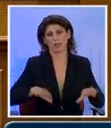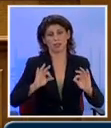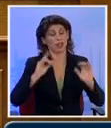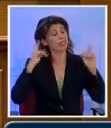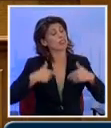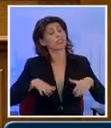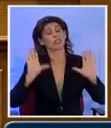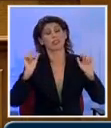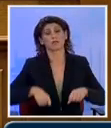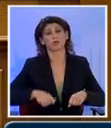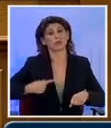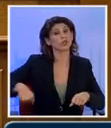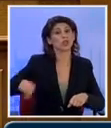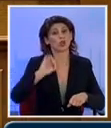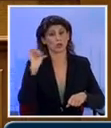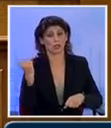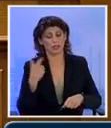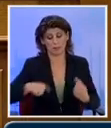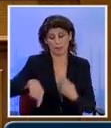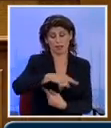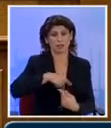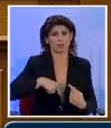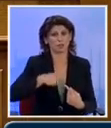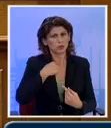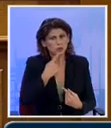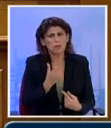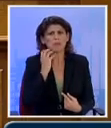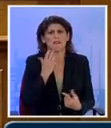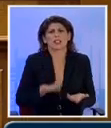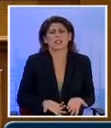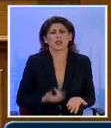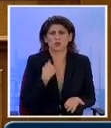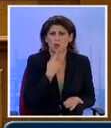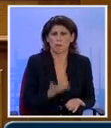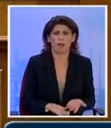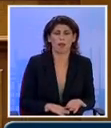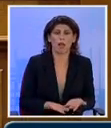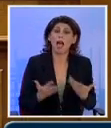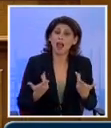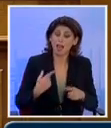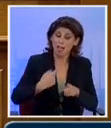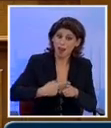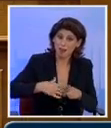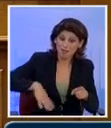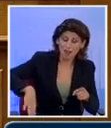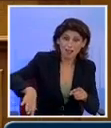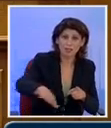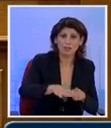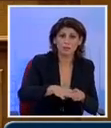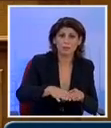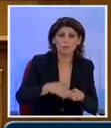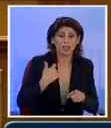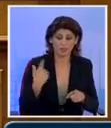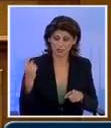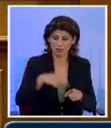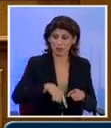για το χθες μεταξύ μας. Το είπε και ο κύριος Βενιζέλος. Αλλά ο ελληνικός λαός δεν μας